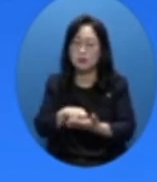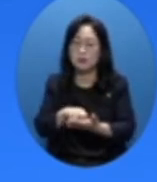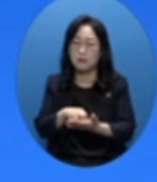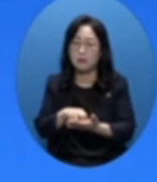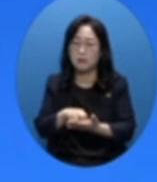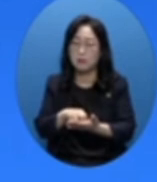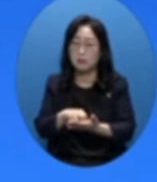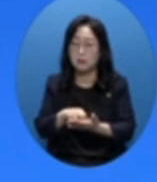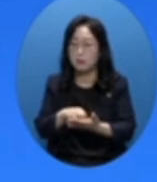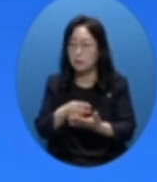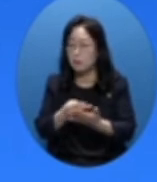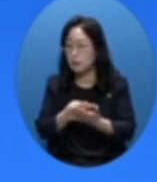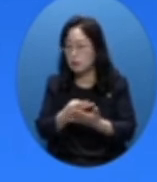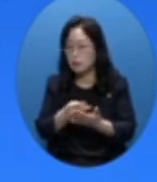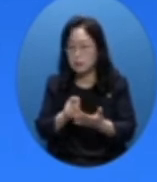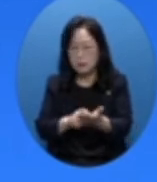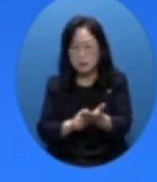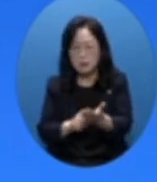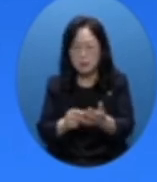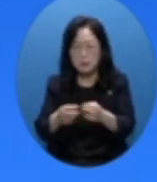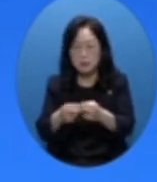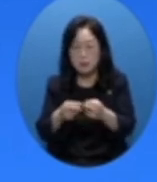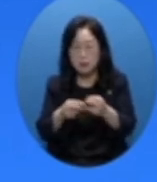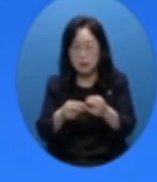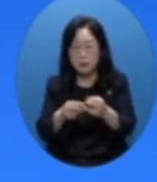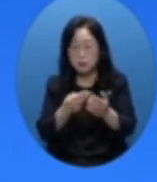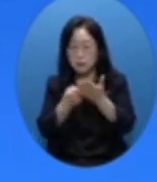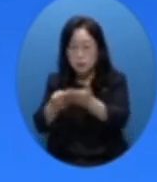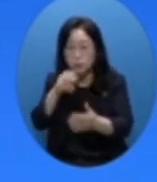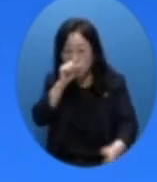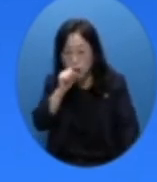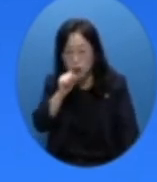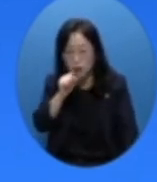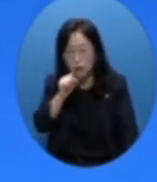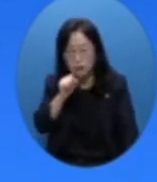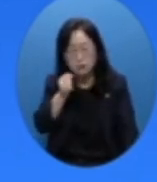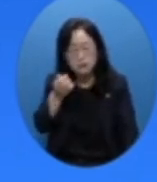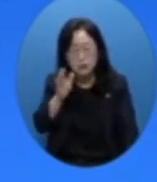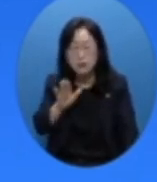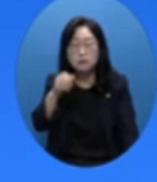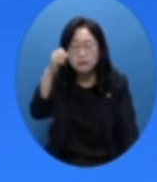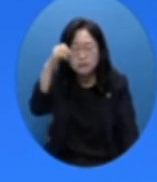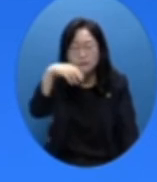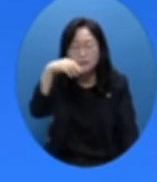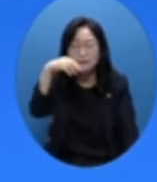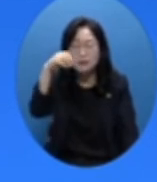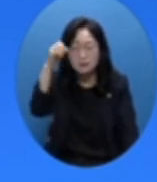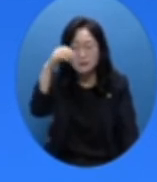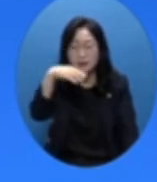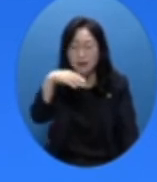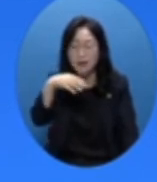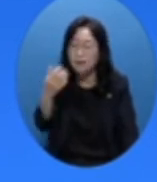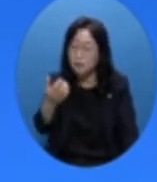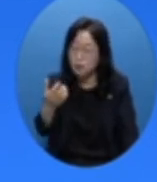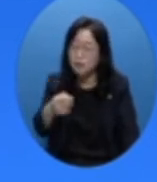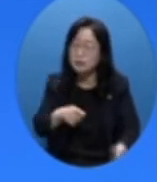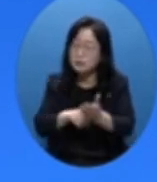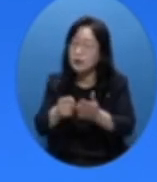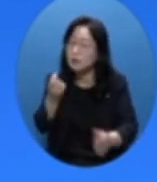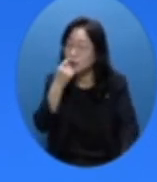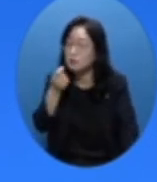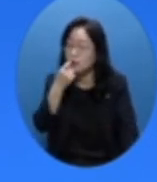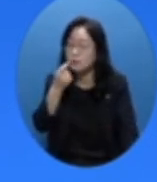당장 병원에 갔어요 되는데 그대가 아프니까 양모 꼬심 되는 줄 알고